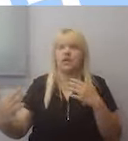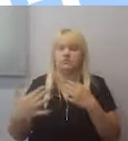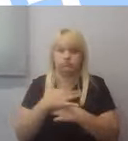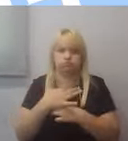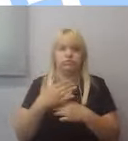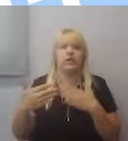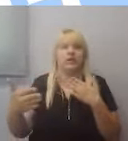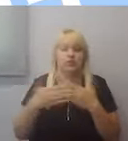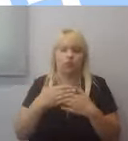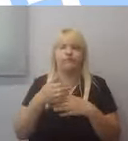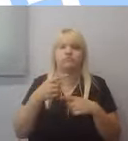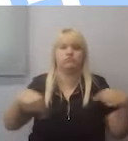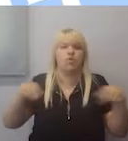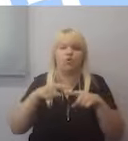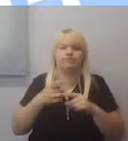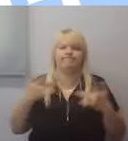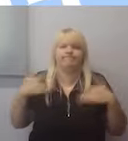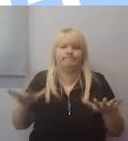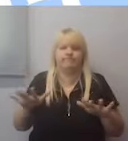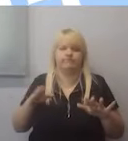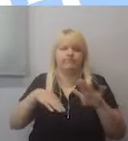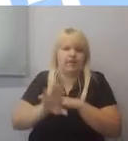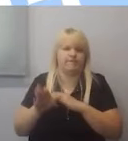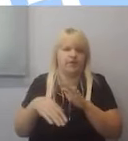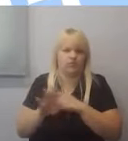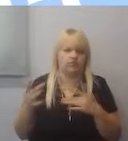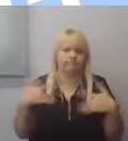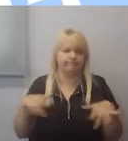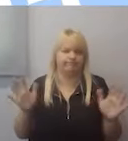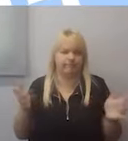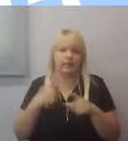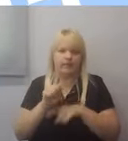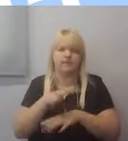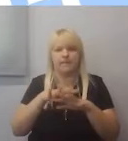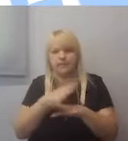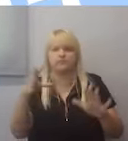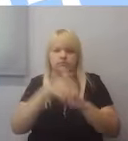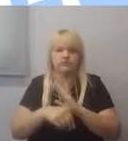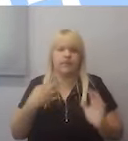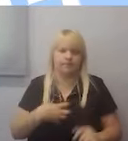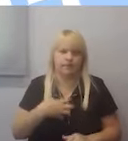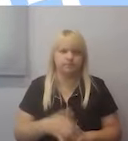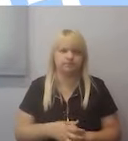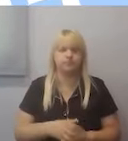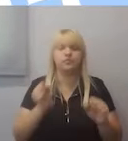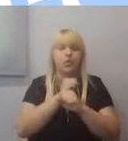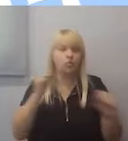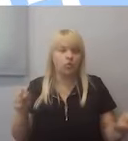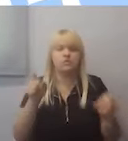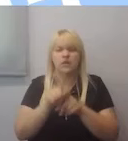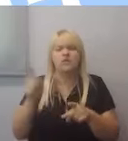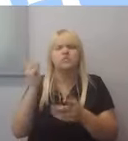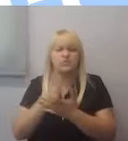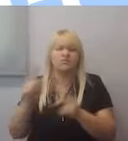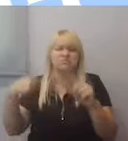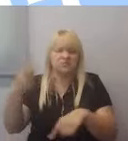kā saka arī kur kur t tā neelastrisā sektora un sabiedrības iesaisti nu jā un par drošību es tad droši vien tur viestures tāvāk detaļēs ies bet bet v ir stāsts